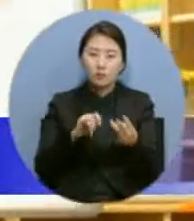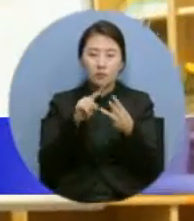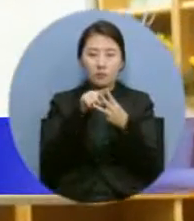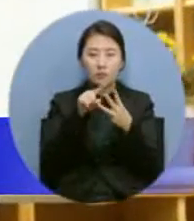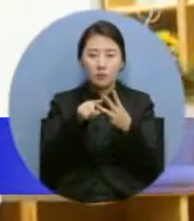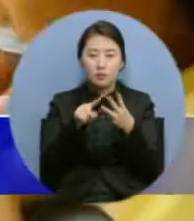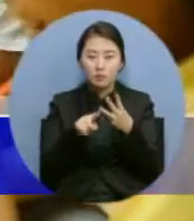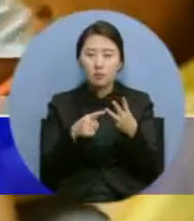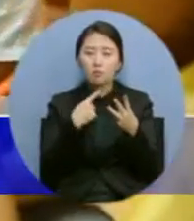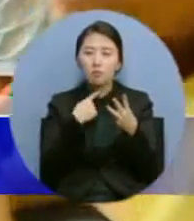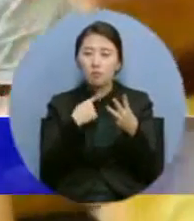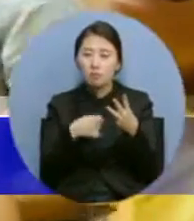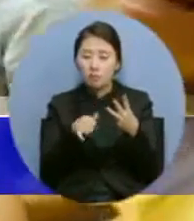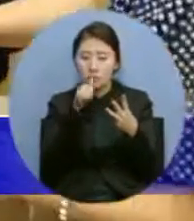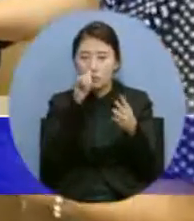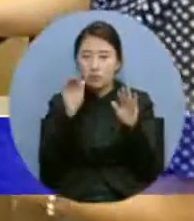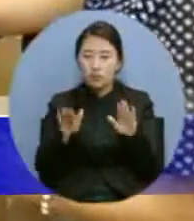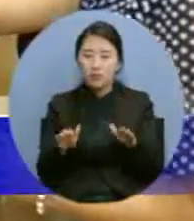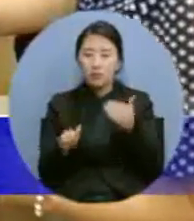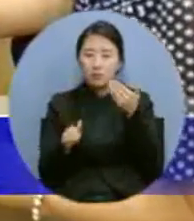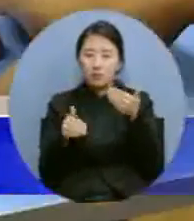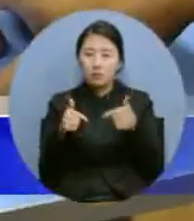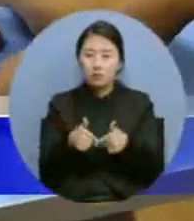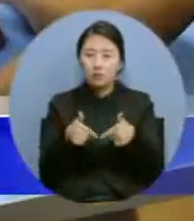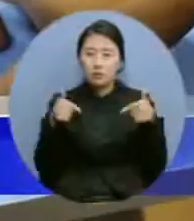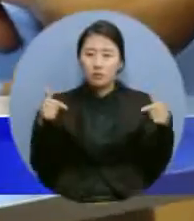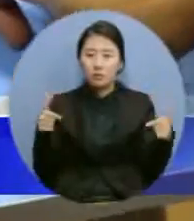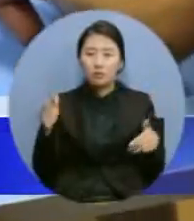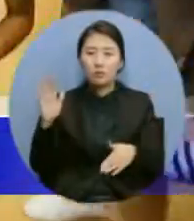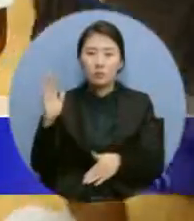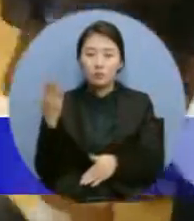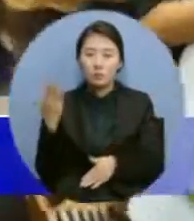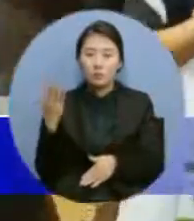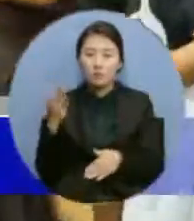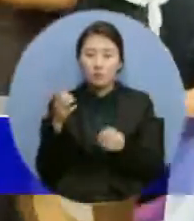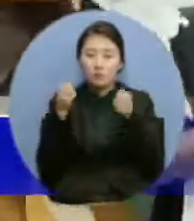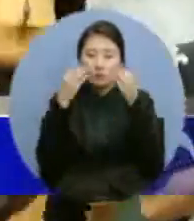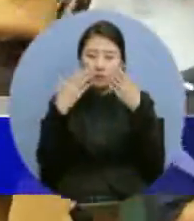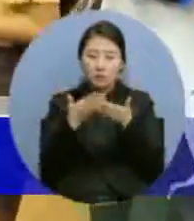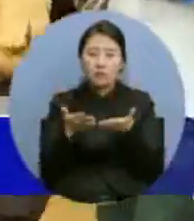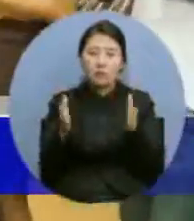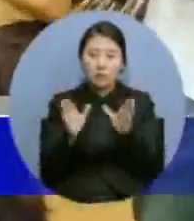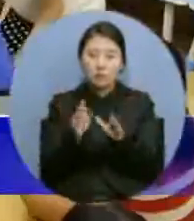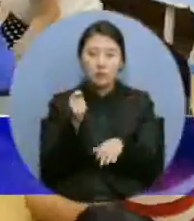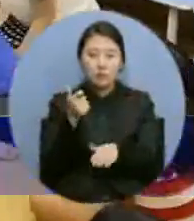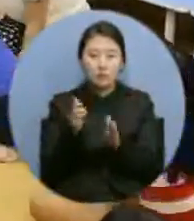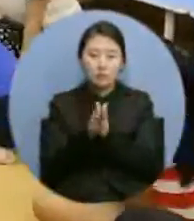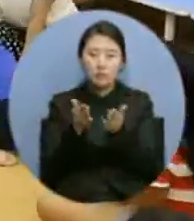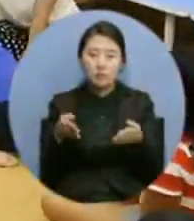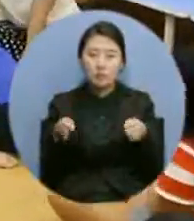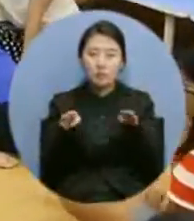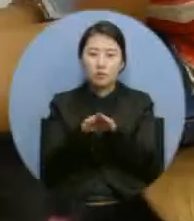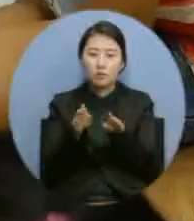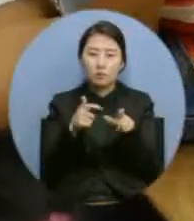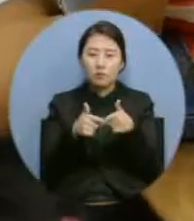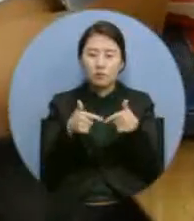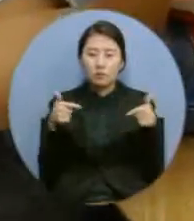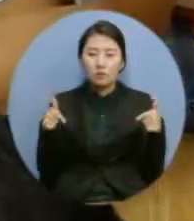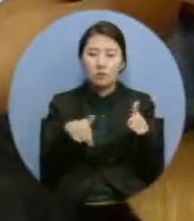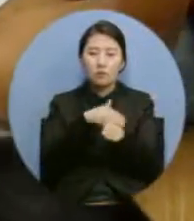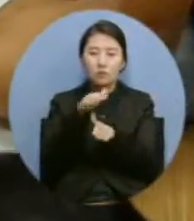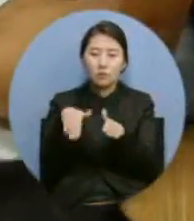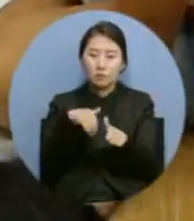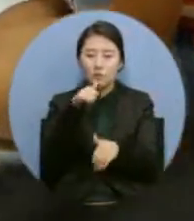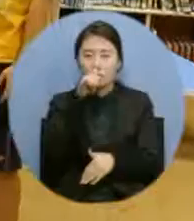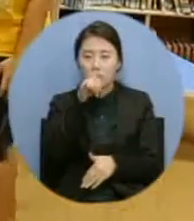불과했던 구립도서관이 네. 지금 현재는 9개로 이제 확대가 됐고, 또 새마을 문고 작은 도서관들이 굉장히 네. 활성화가 좀 되어 있는